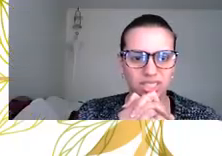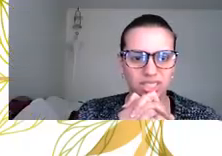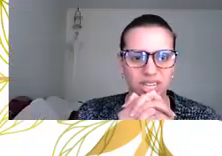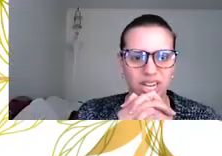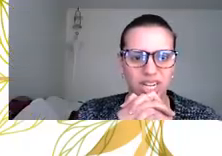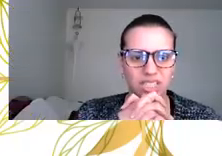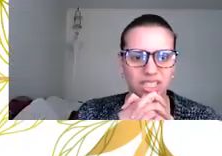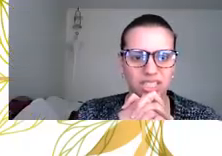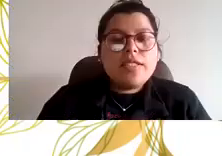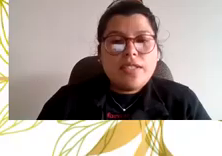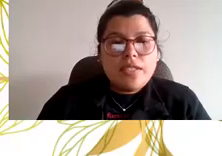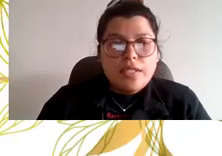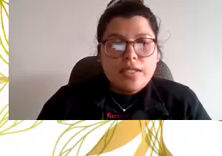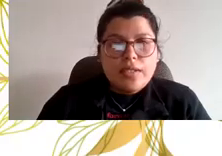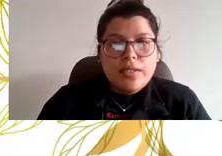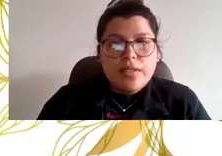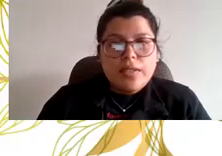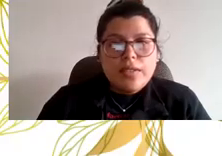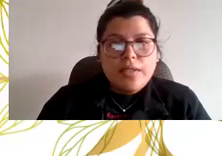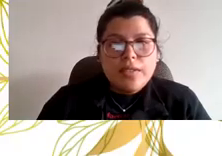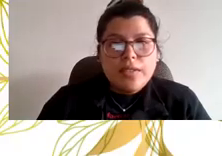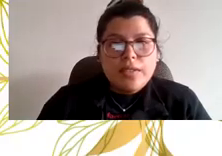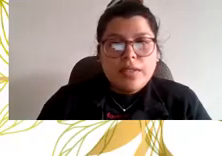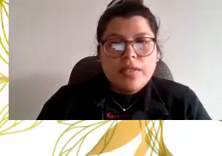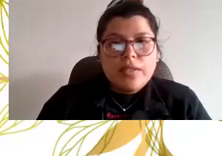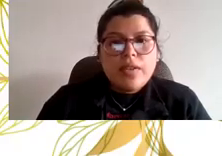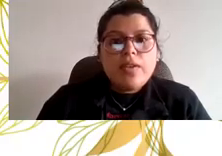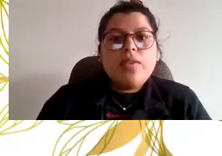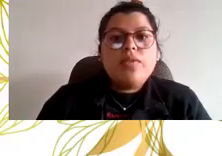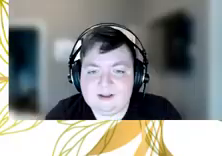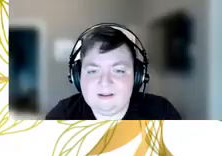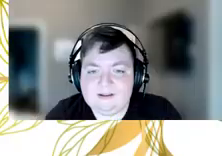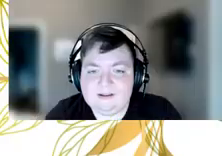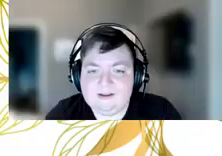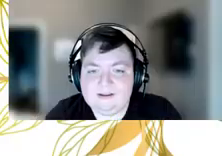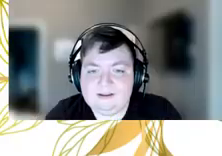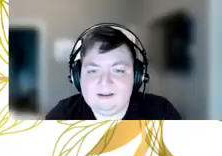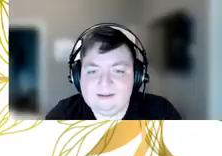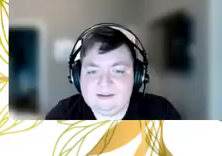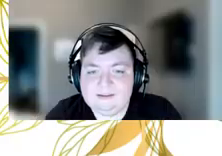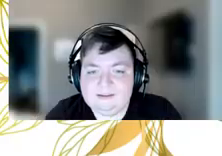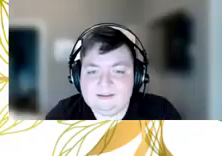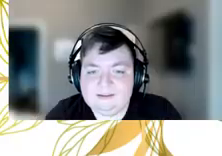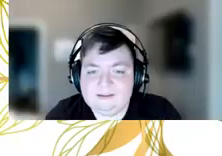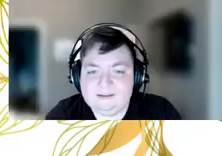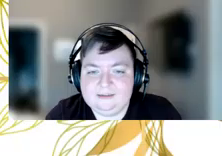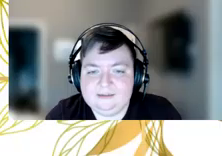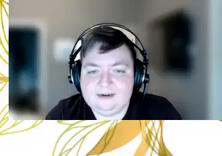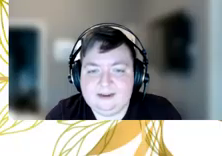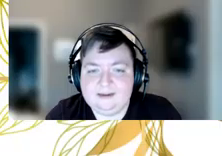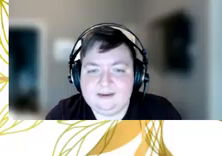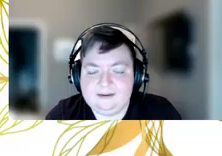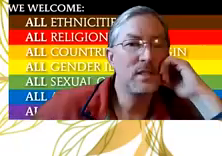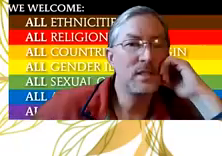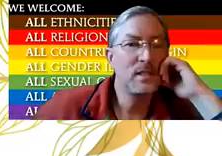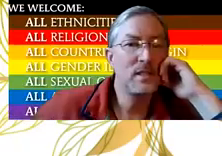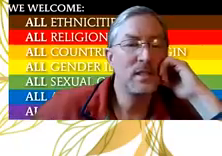Один. Один. Два. Два. Три. Три.